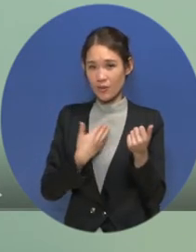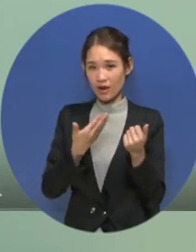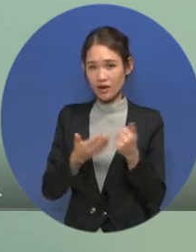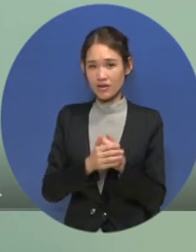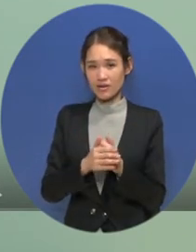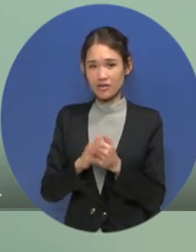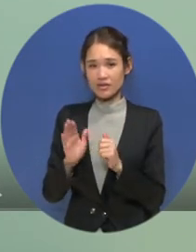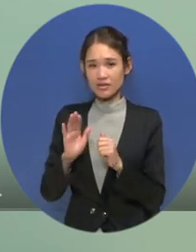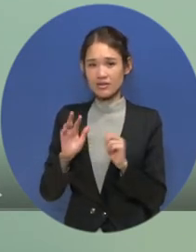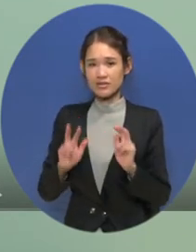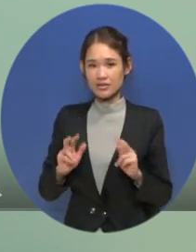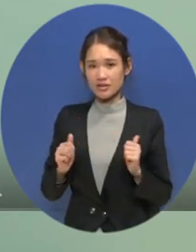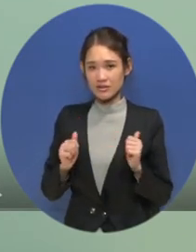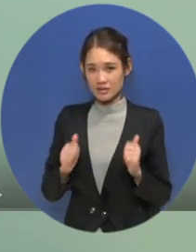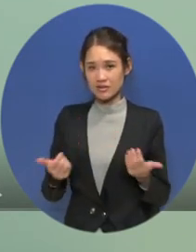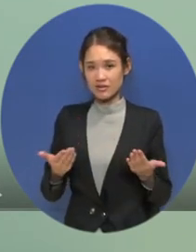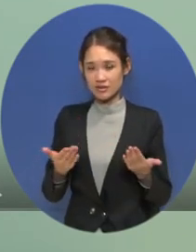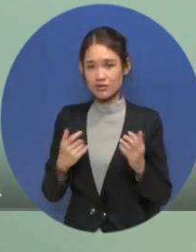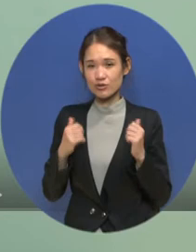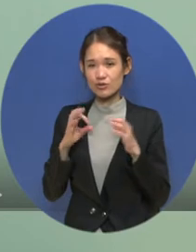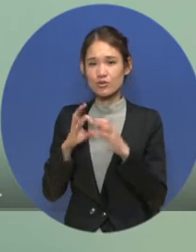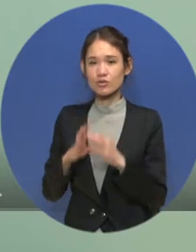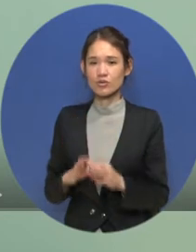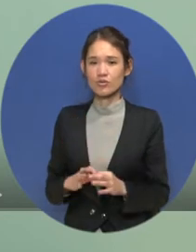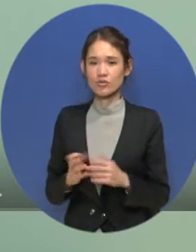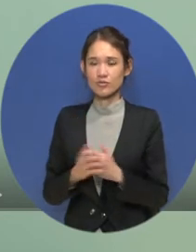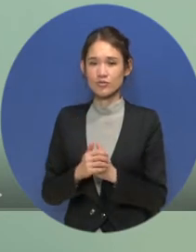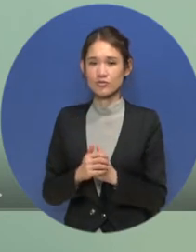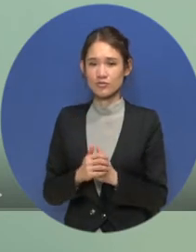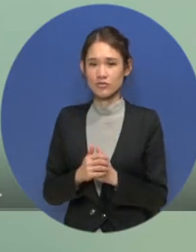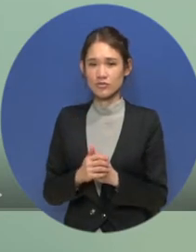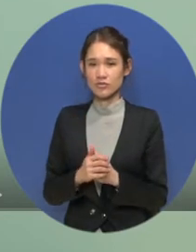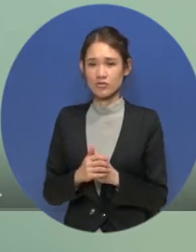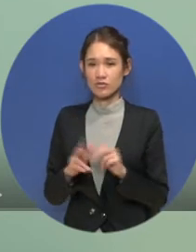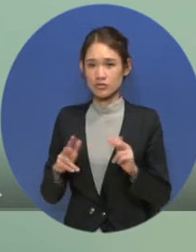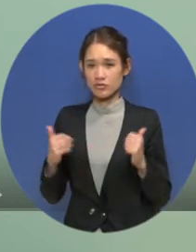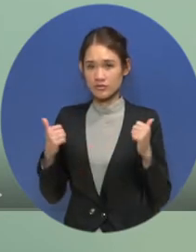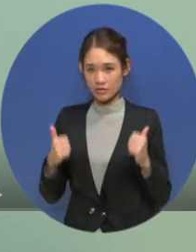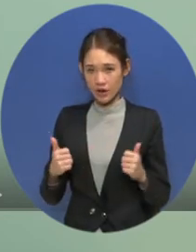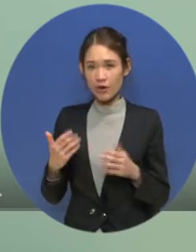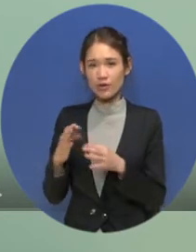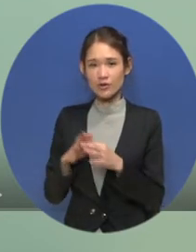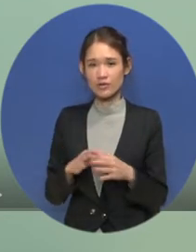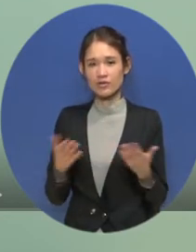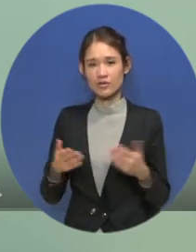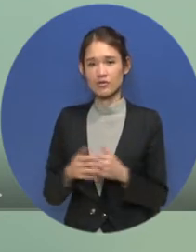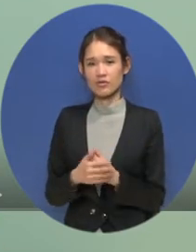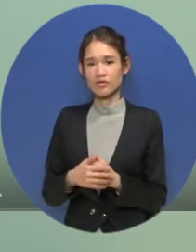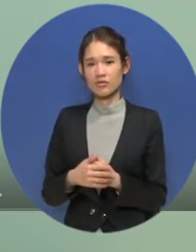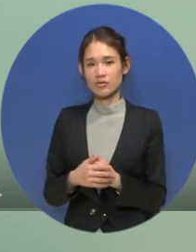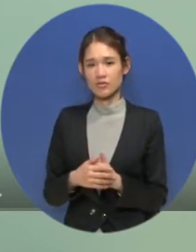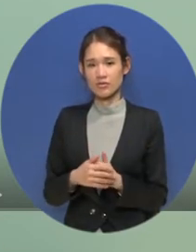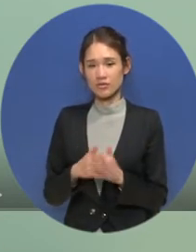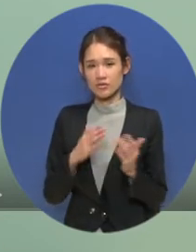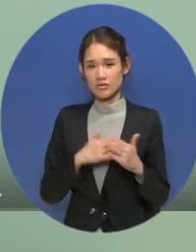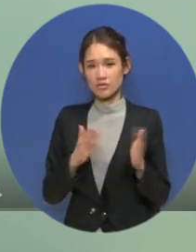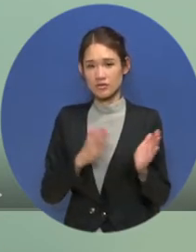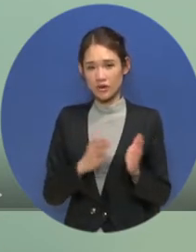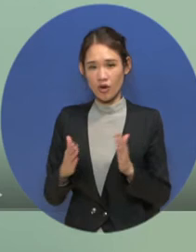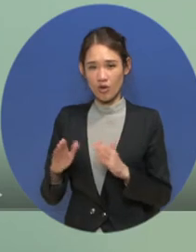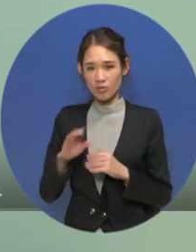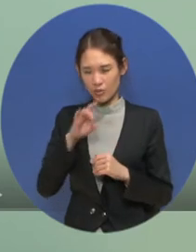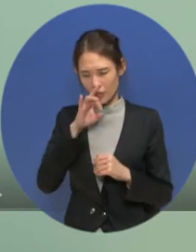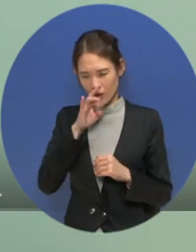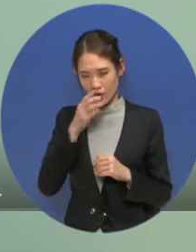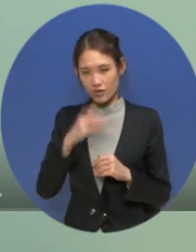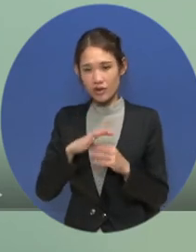알아듣고, 아니요, 열심히 일할 거예요. 그러면서 이렇게 얘기하면서 지금은 일도 꾸준히 하고요. 워낙 이렇게 정리정돈이 잘 안 되는